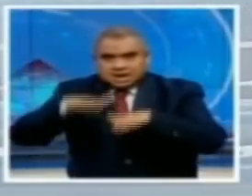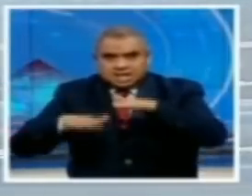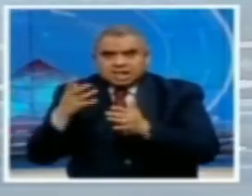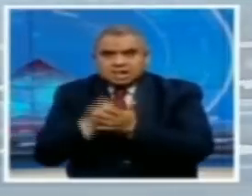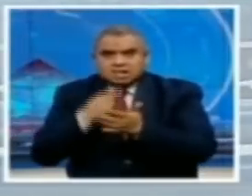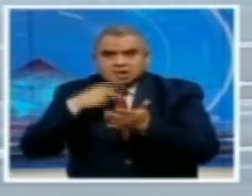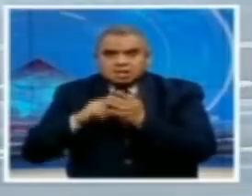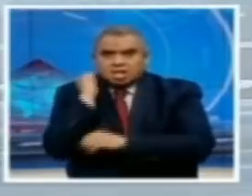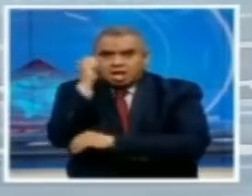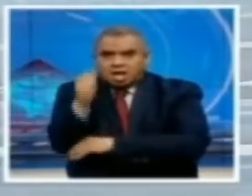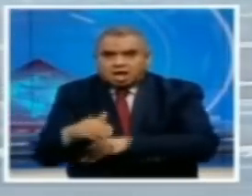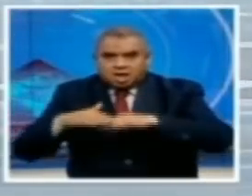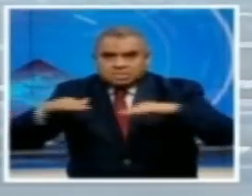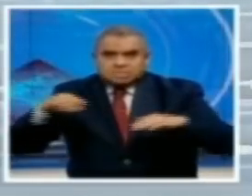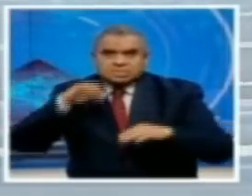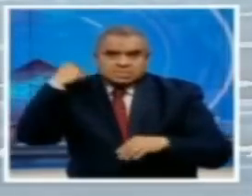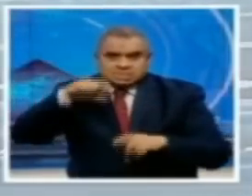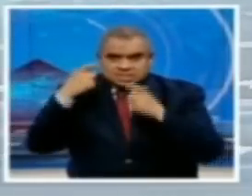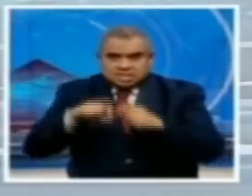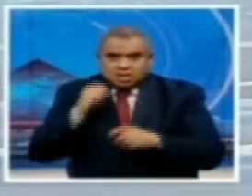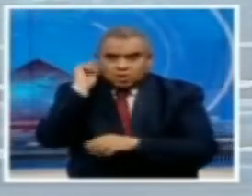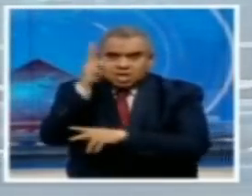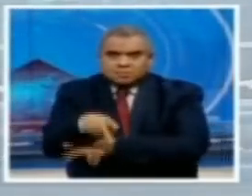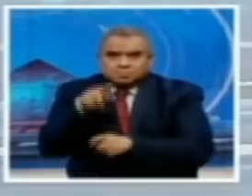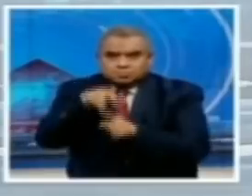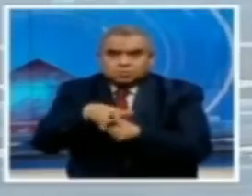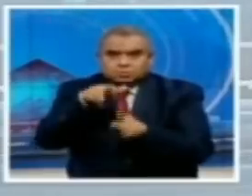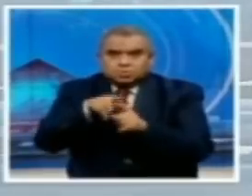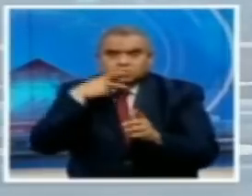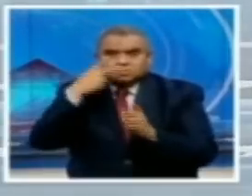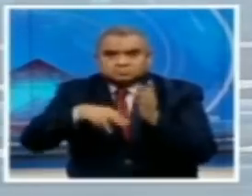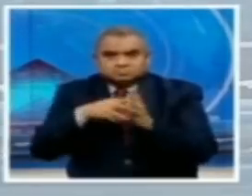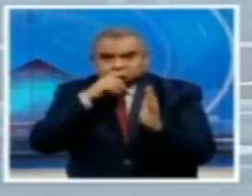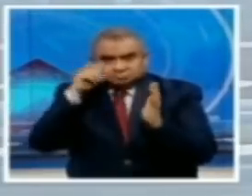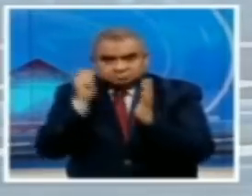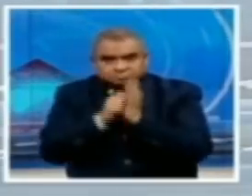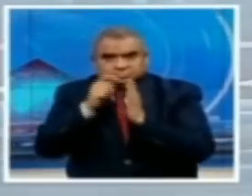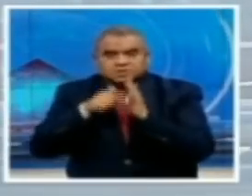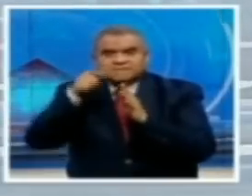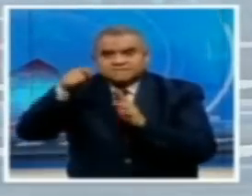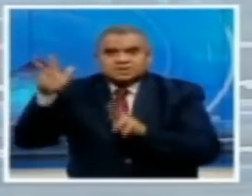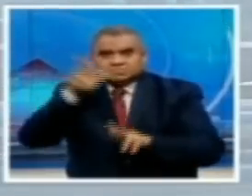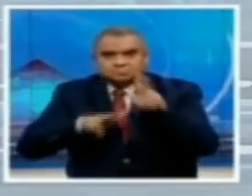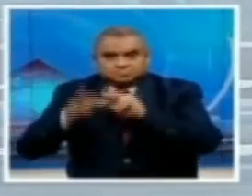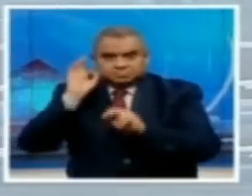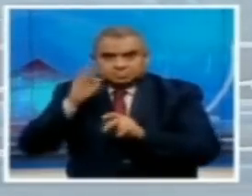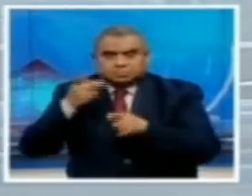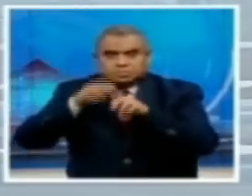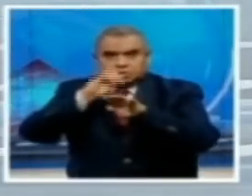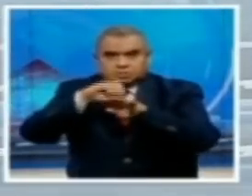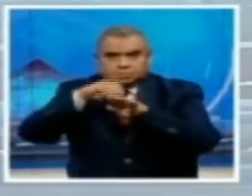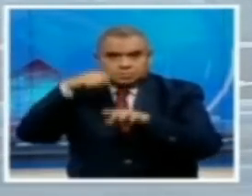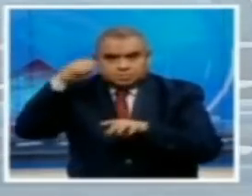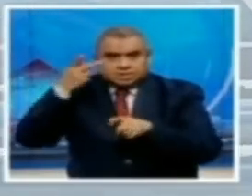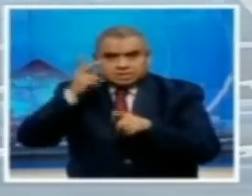الاستيلاء على أراضي الدولة بمستندات مزورة ومواجهتها بالإجراءات القانونية. وقد وجه السيد الرئيس في